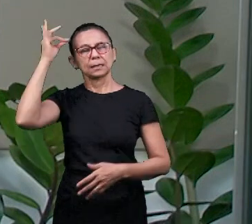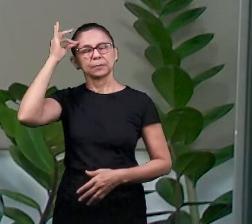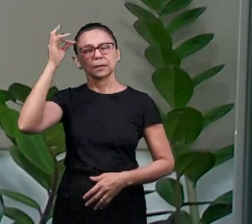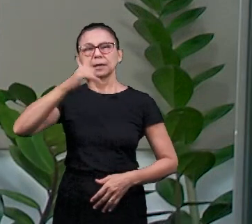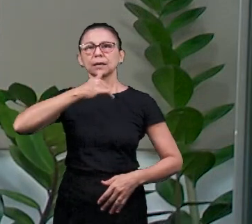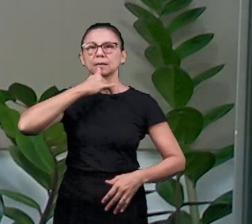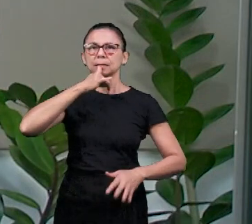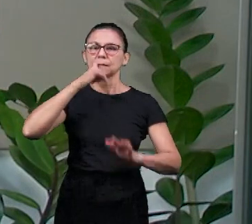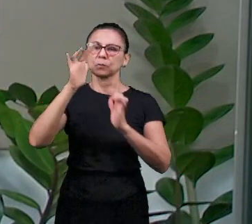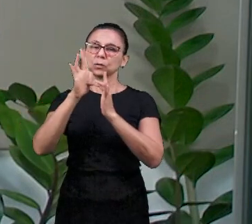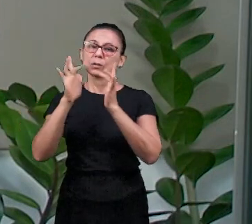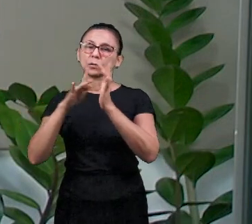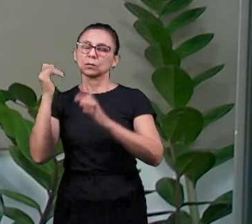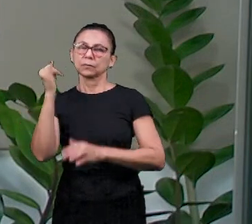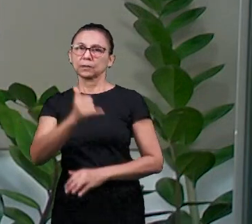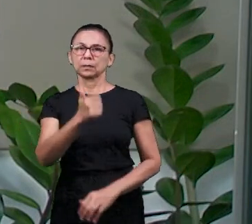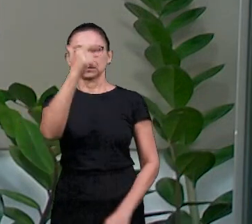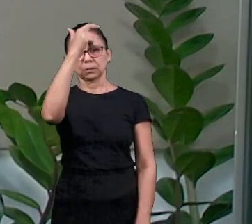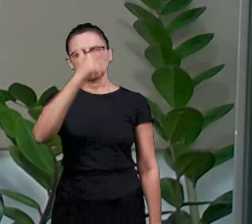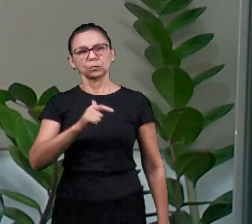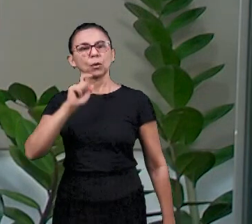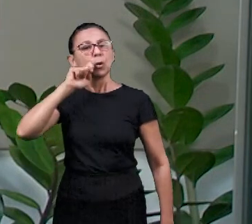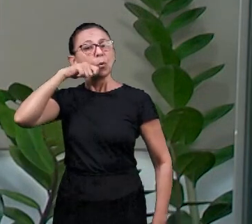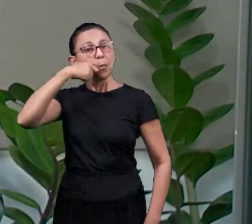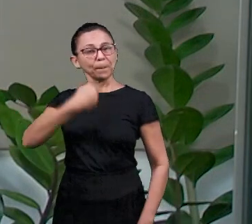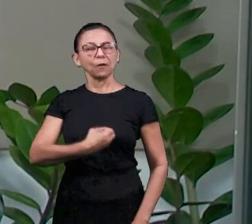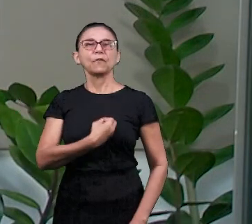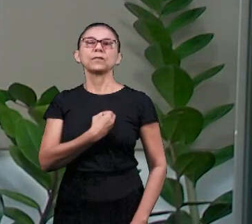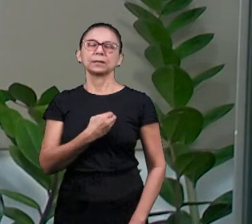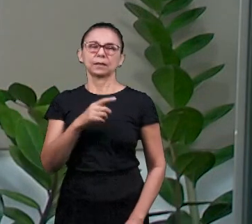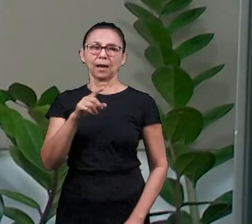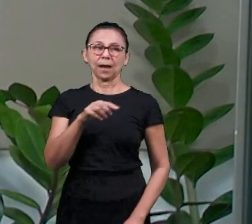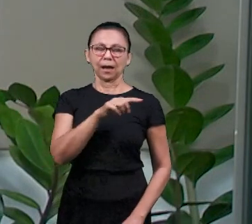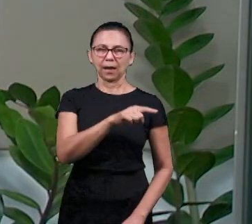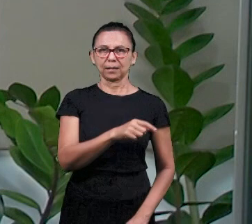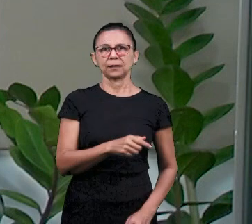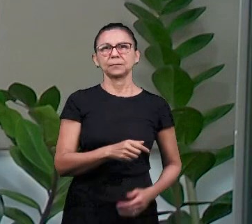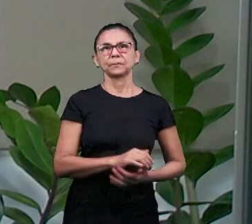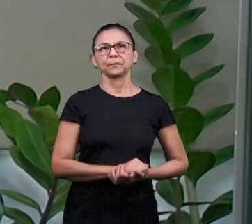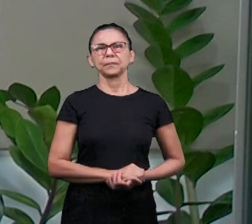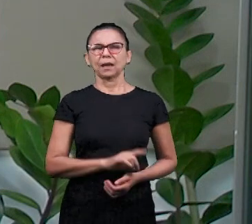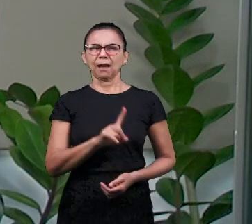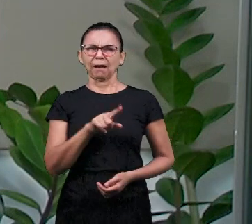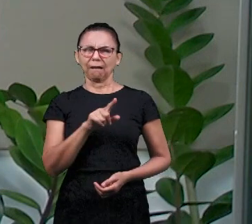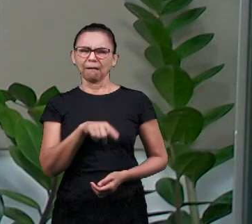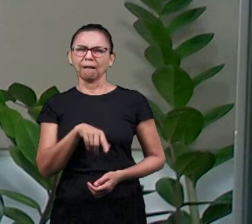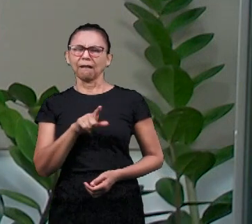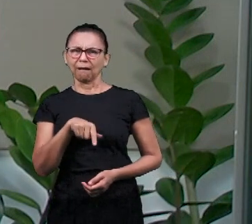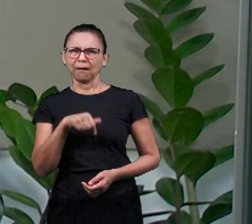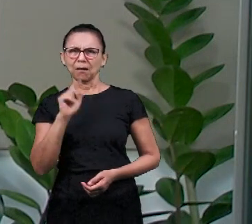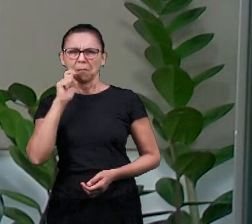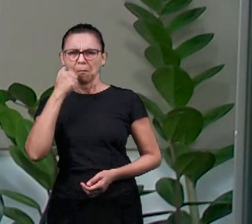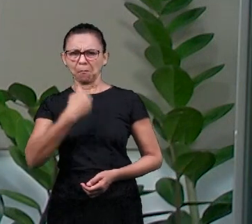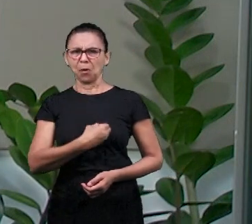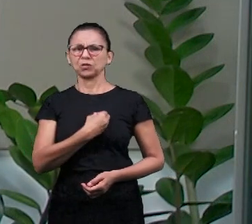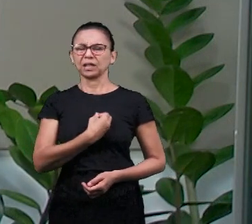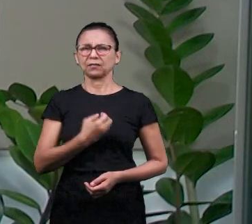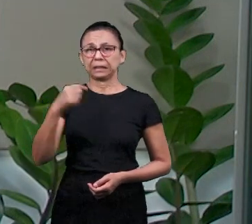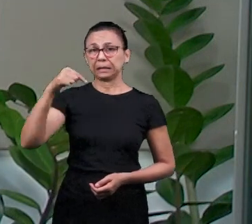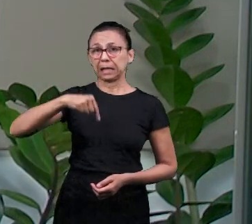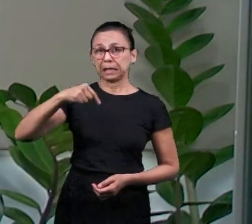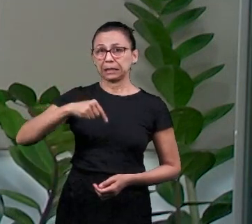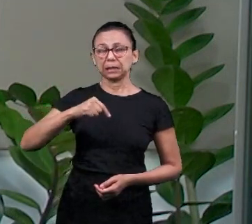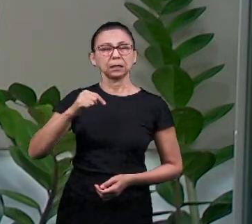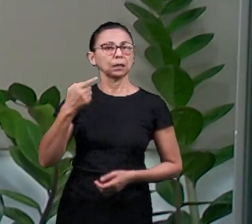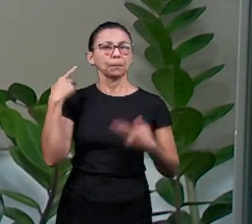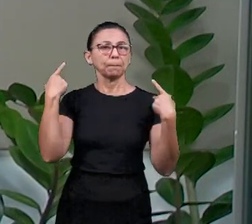l'spirituel. Je suis le pain de la vie. Il dit, le pain de la vie, oui. Mais nous ici, nous prêchons le pain de